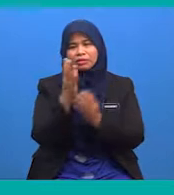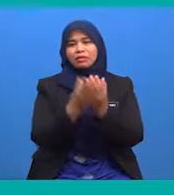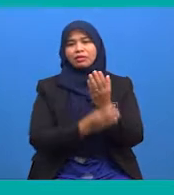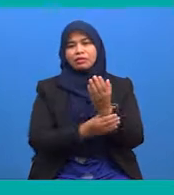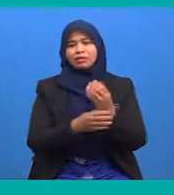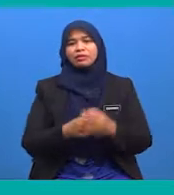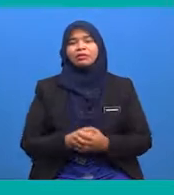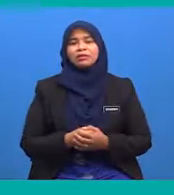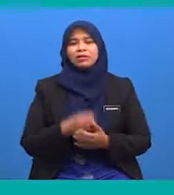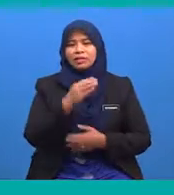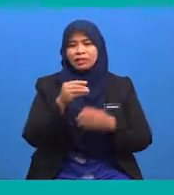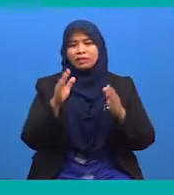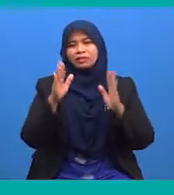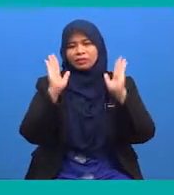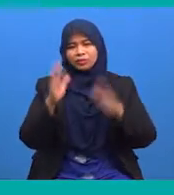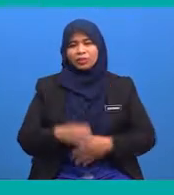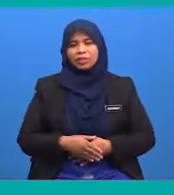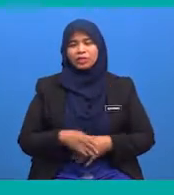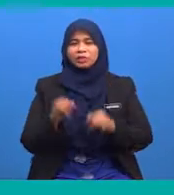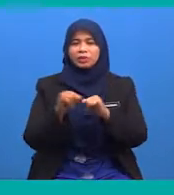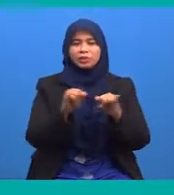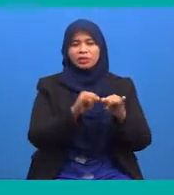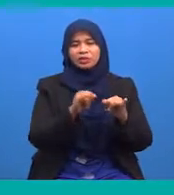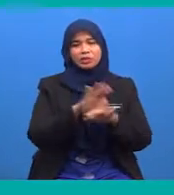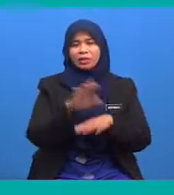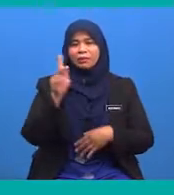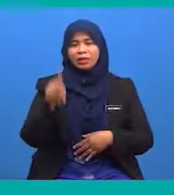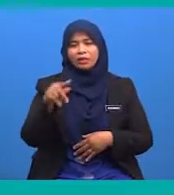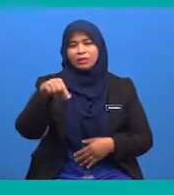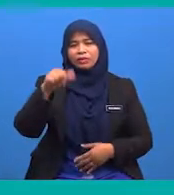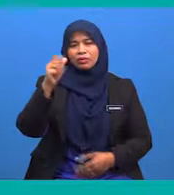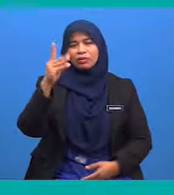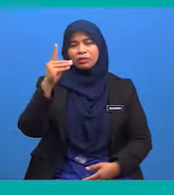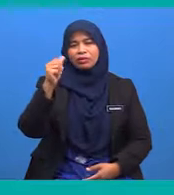ini tidak perlu diqadakan selepas dia sembuh.